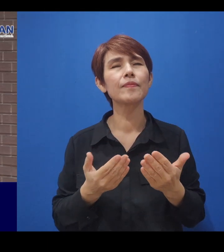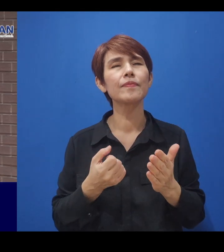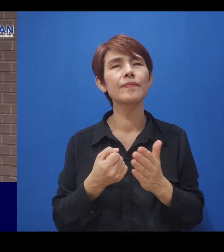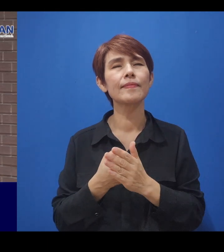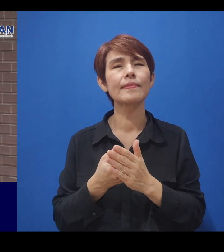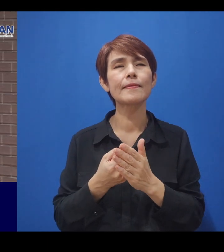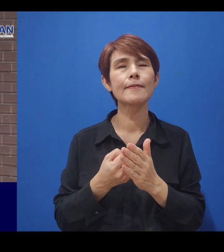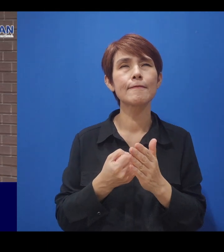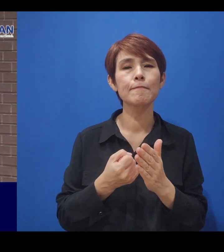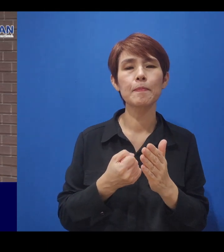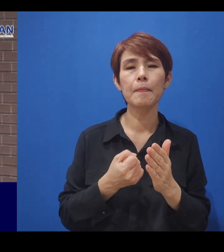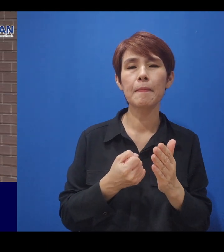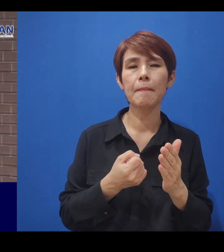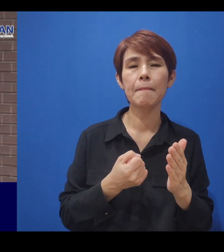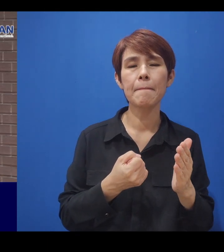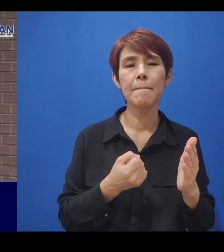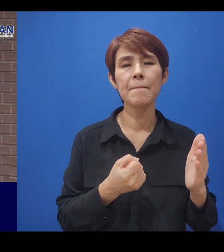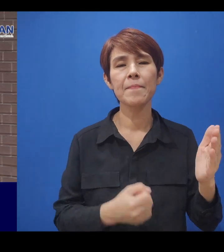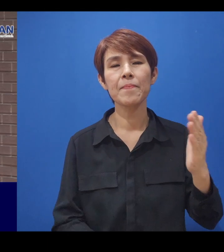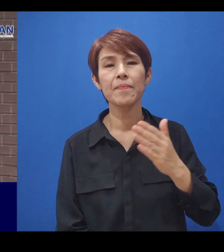받음이라.